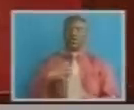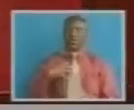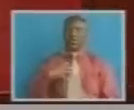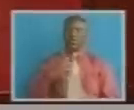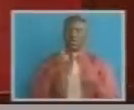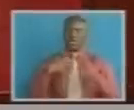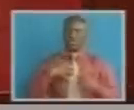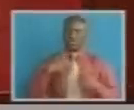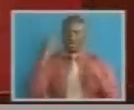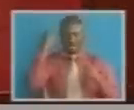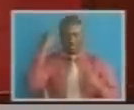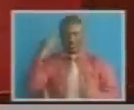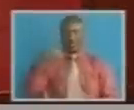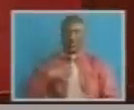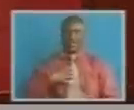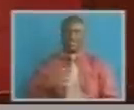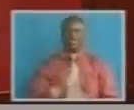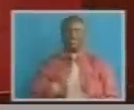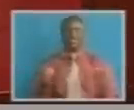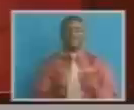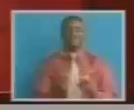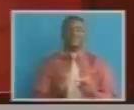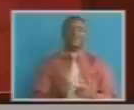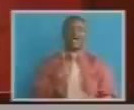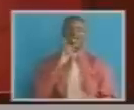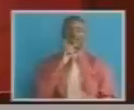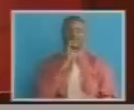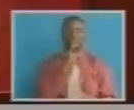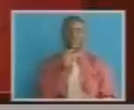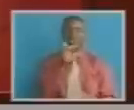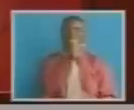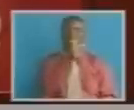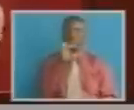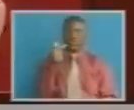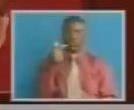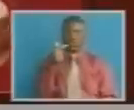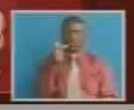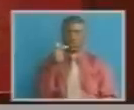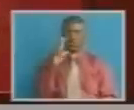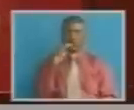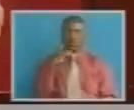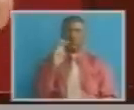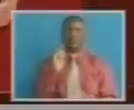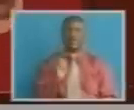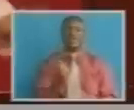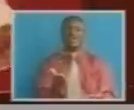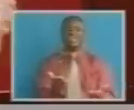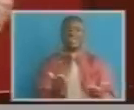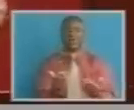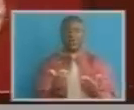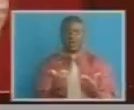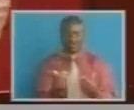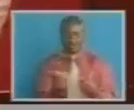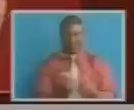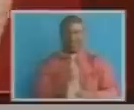kwamba ah tume inaweza kufanya Kama inavyotaka au Kama inavyoona